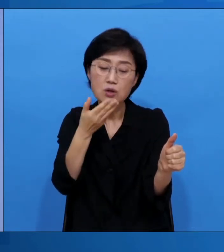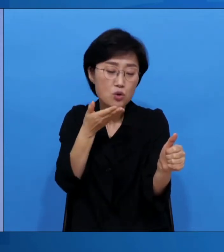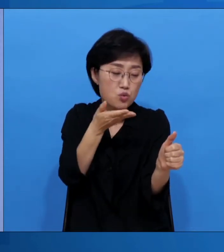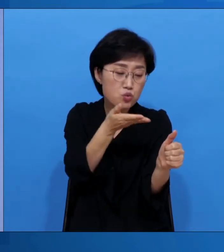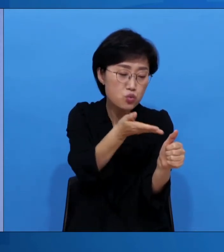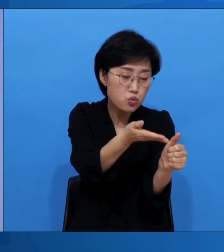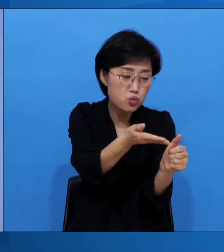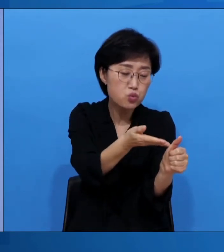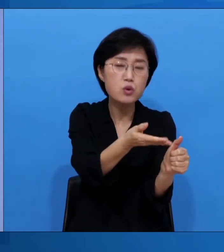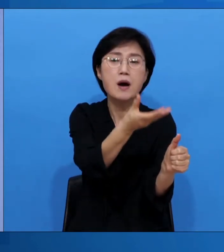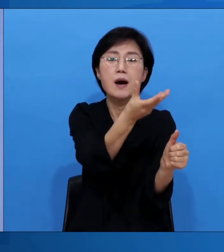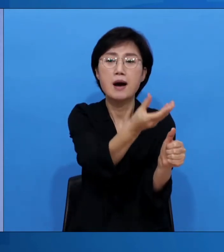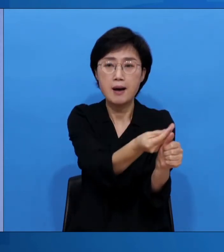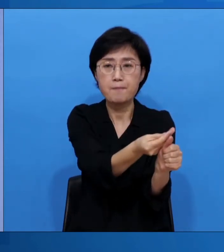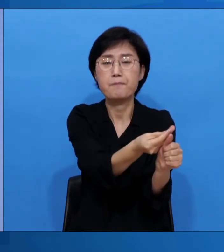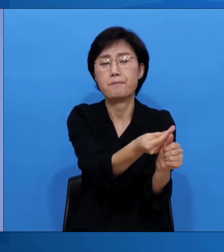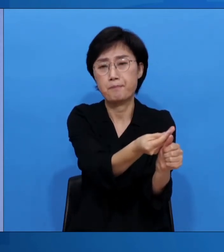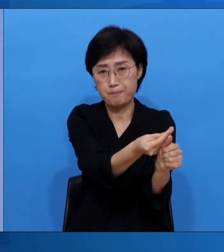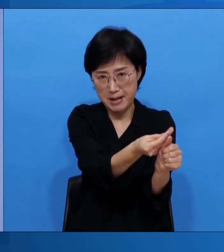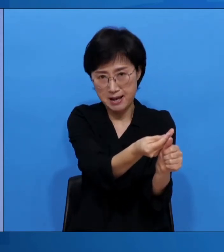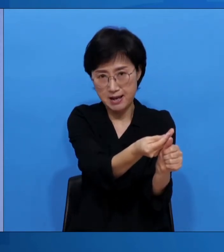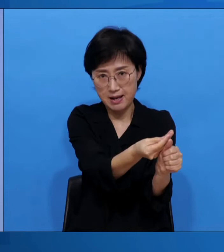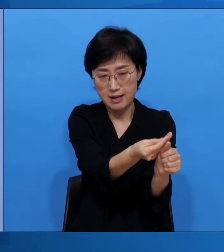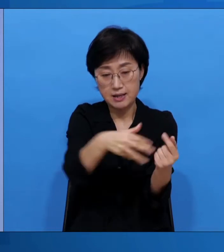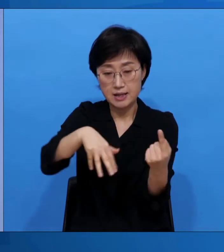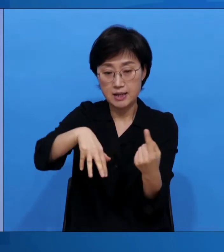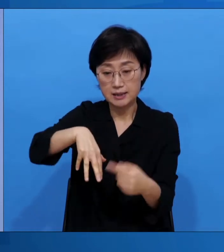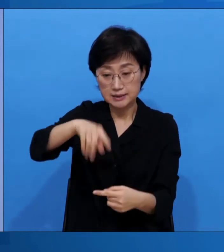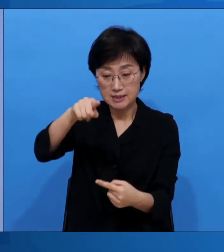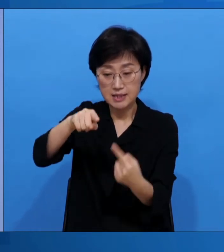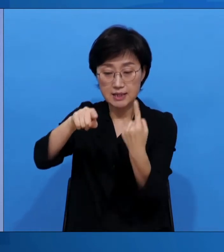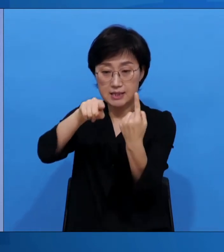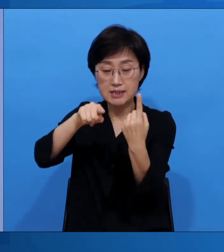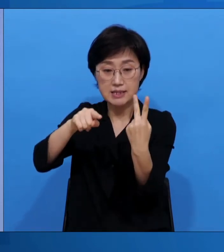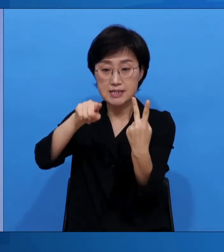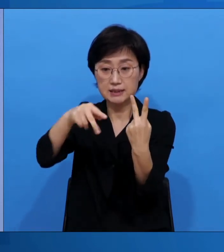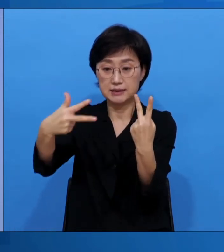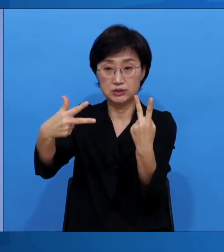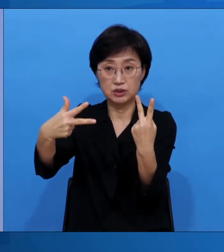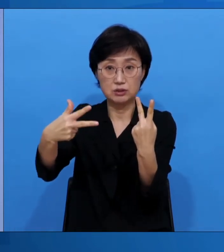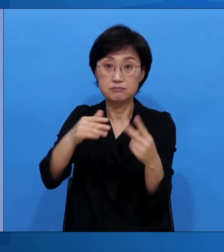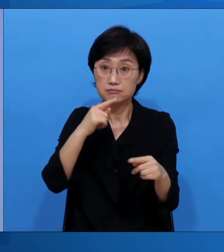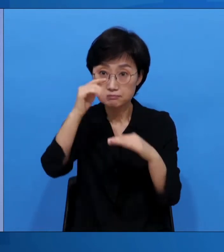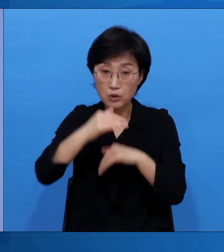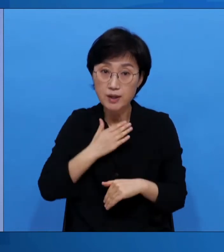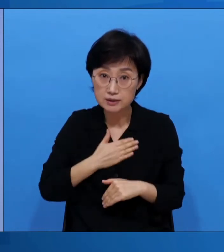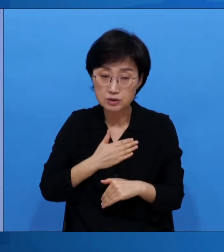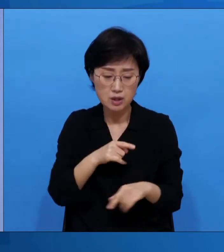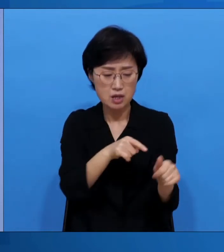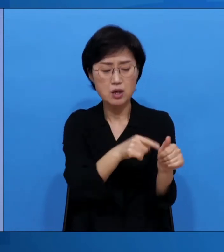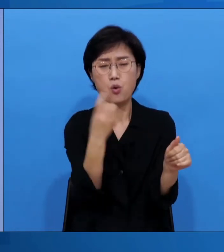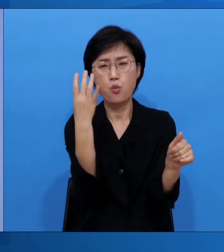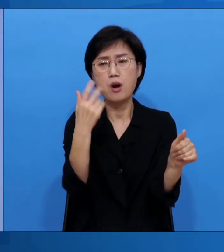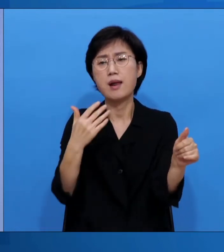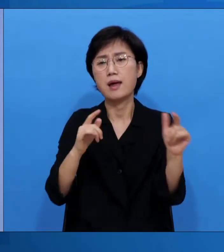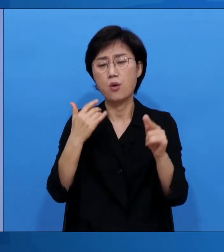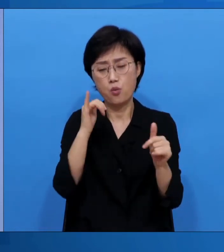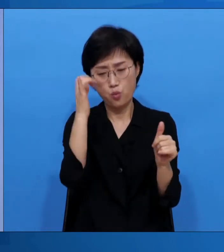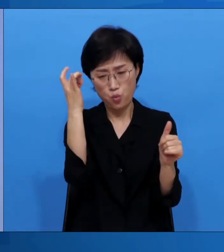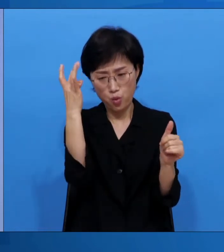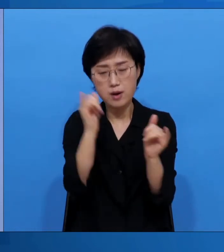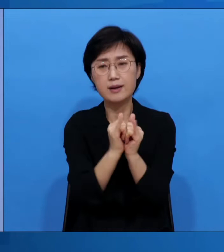chapter 2, 7, we see inside of them, God, he drew in the breath of life. 이게 원래 인간입니다. This is the original man. 그래서 하나님의